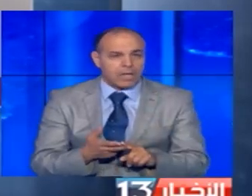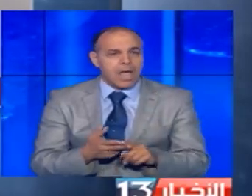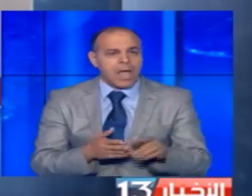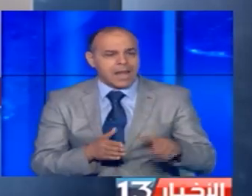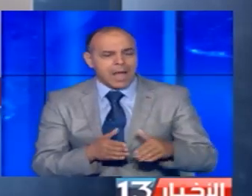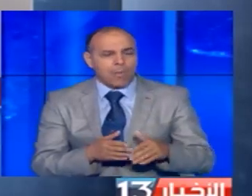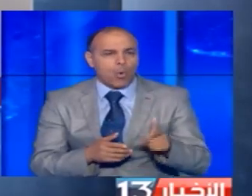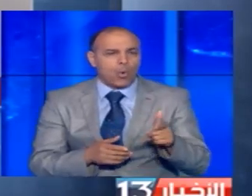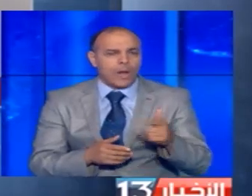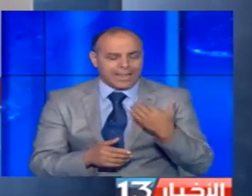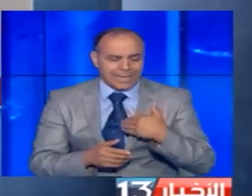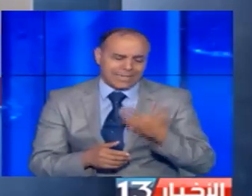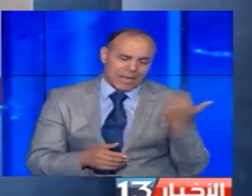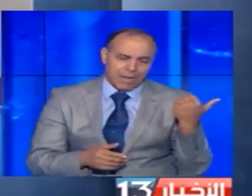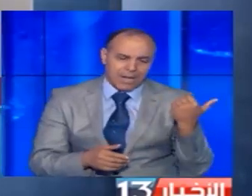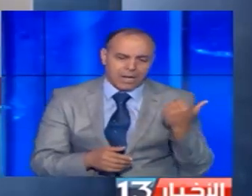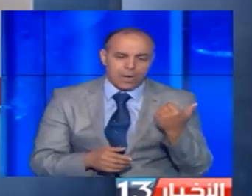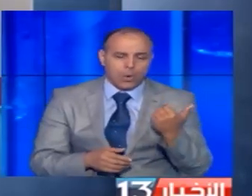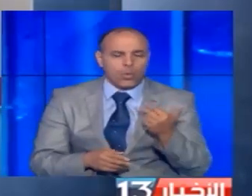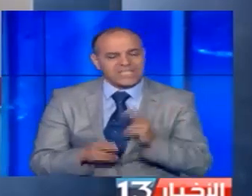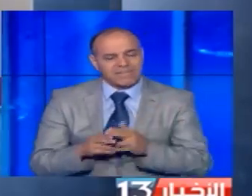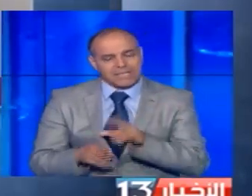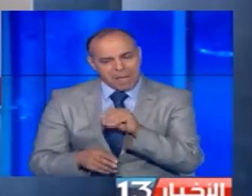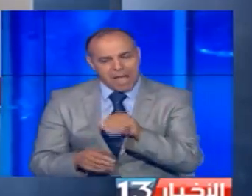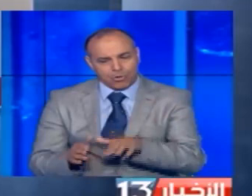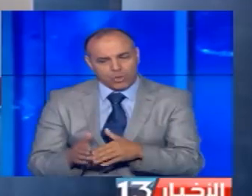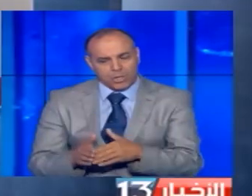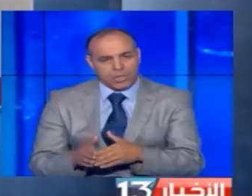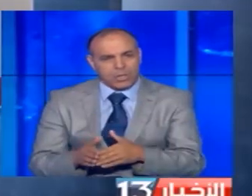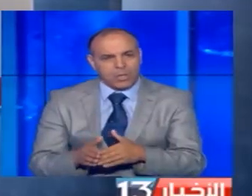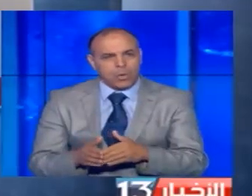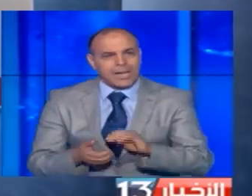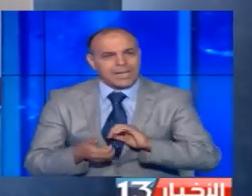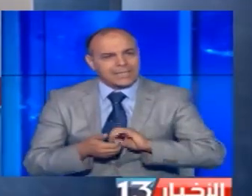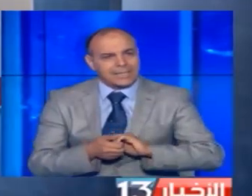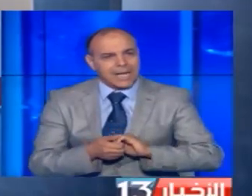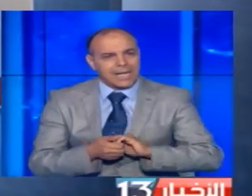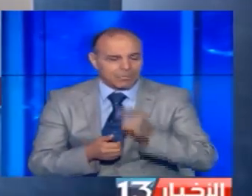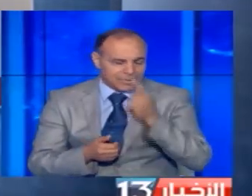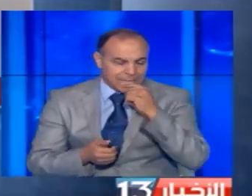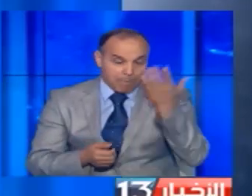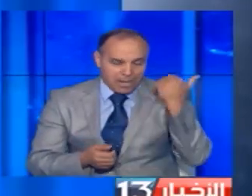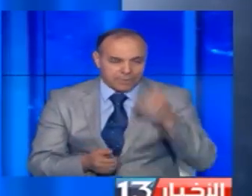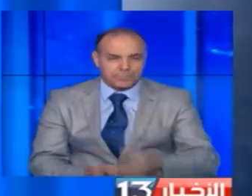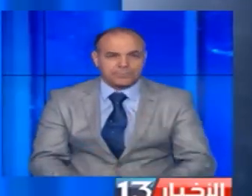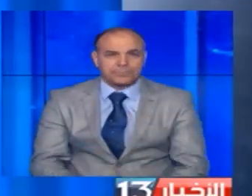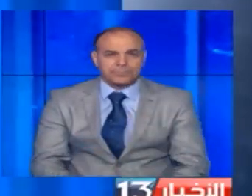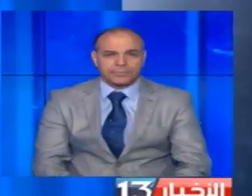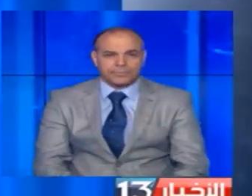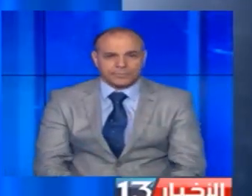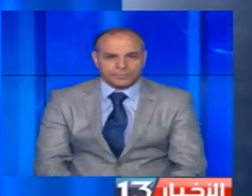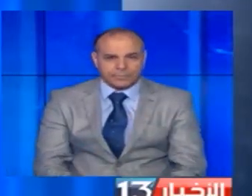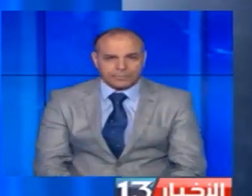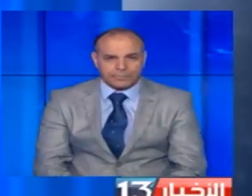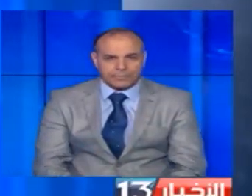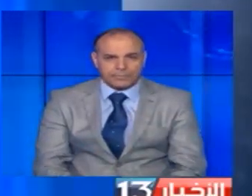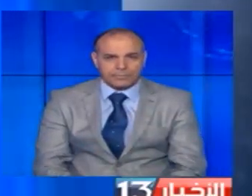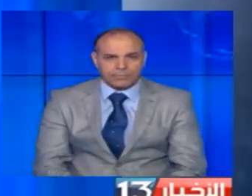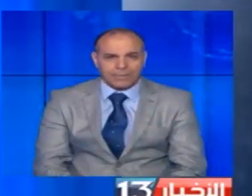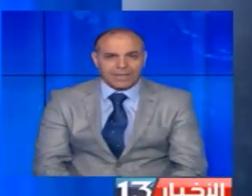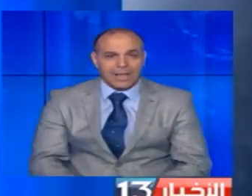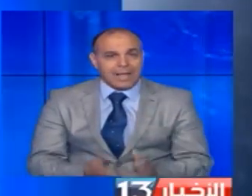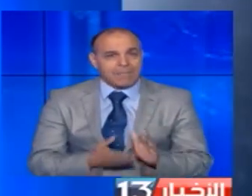لفائده الترجي الرياضي والرياضيه الصفاقصي الاتحاد المنستيري قدم